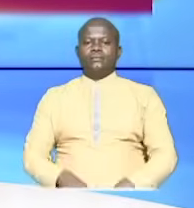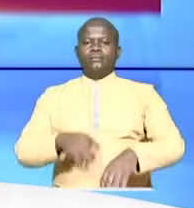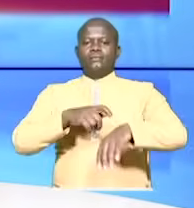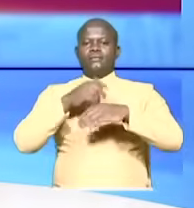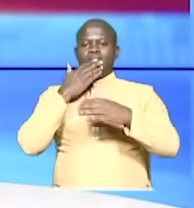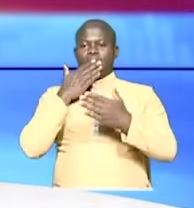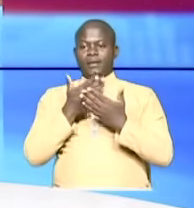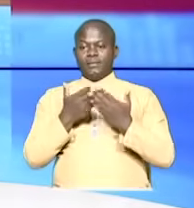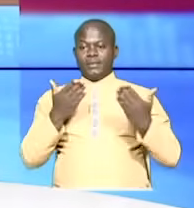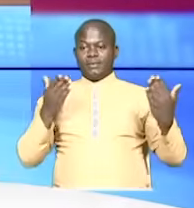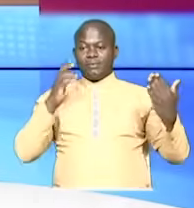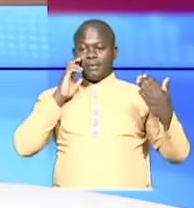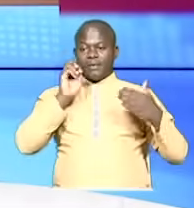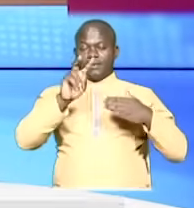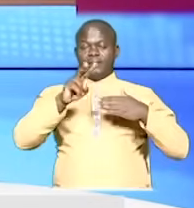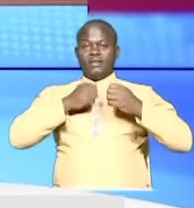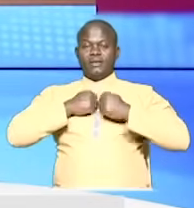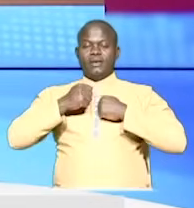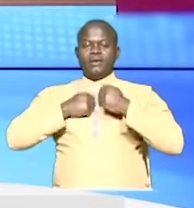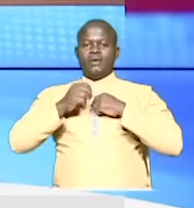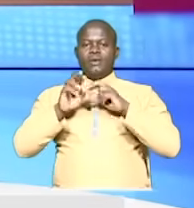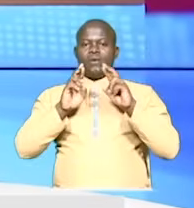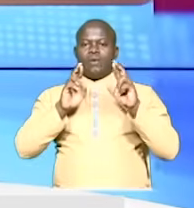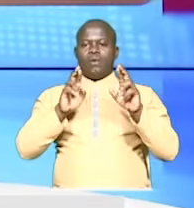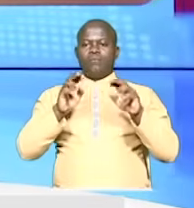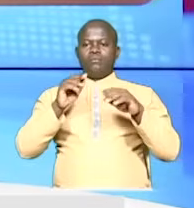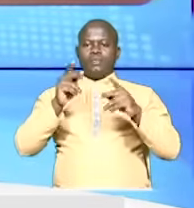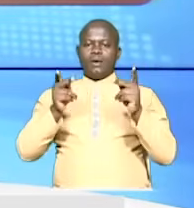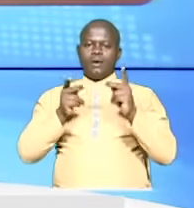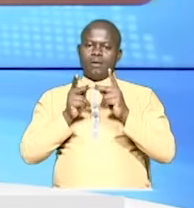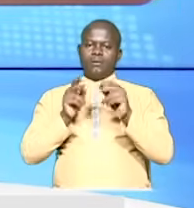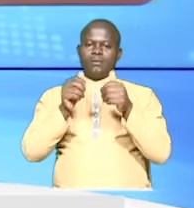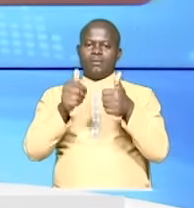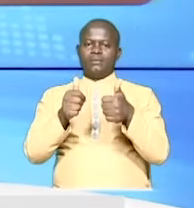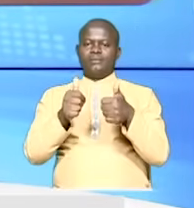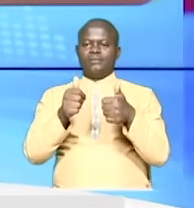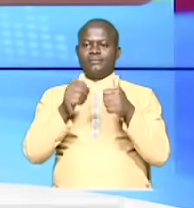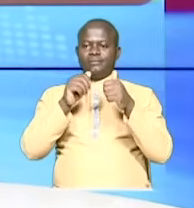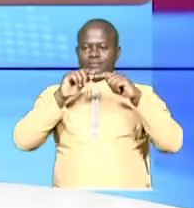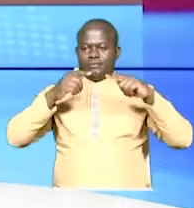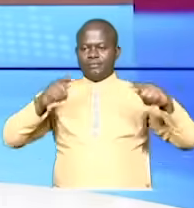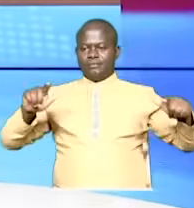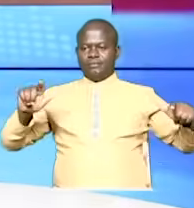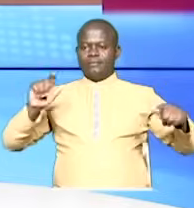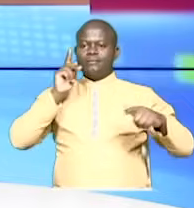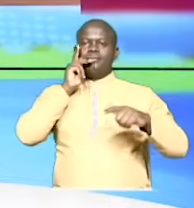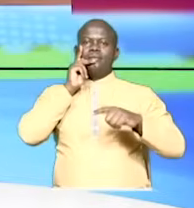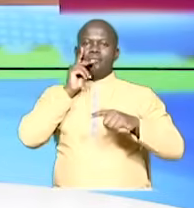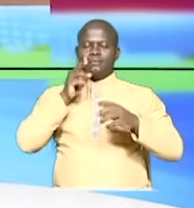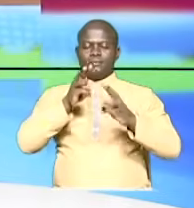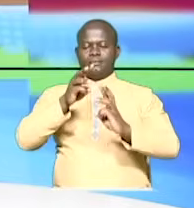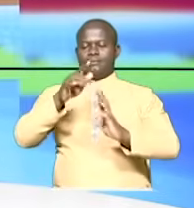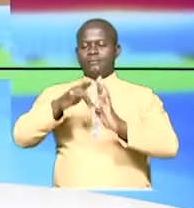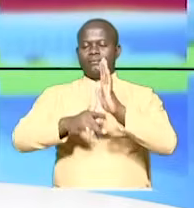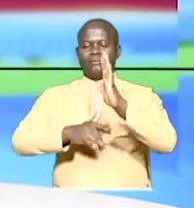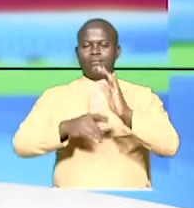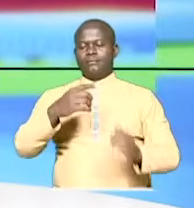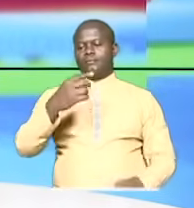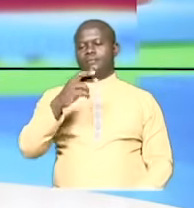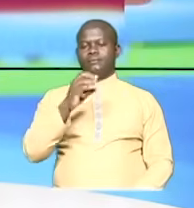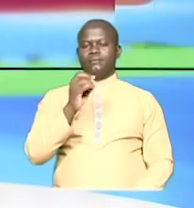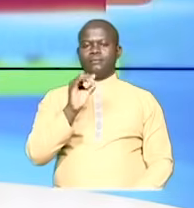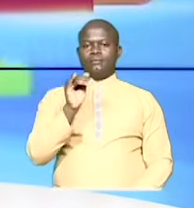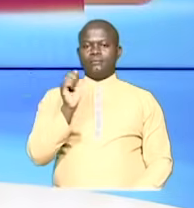Ibyiza kuri mwese wakurikiye televiziyo Rwanda twizere ko muri bose mukomeje kumererwa neza mu mwanya w'amakuru mu rurimi rw'Ikinyarwanda ni mu buryo burambuye njye ndi